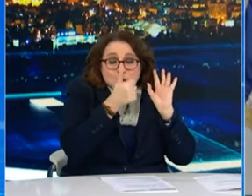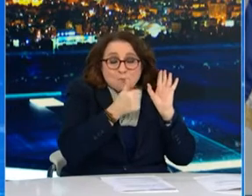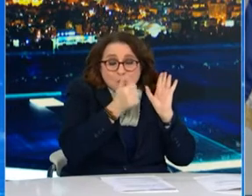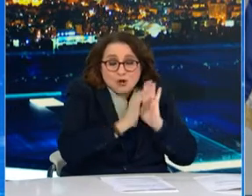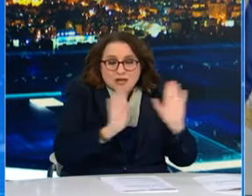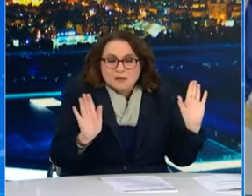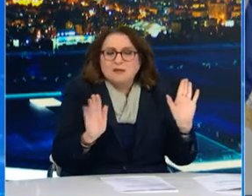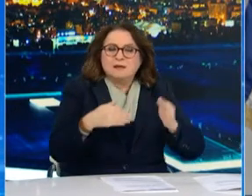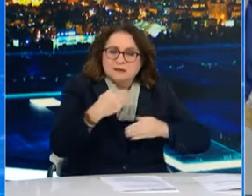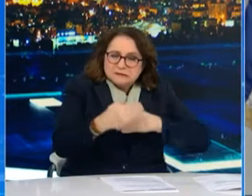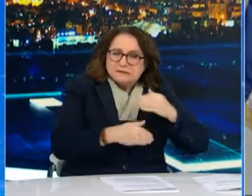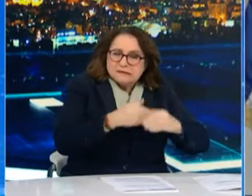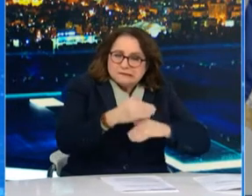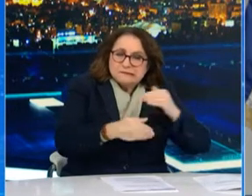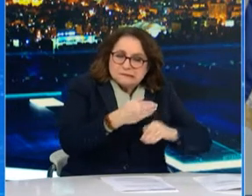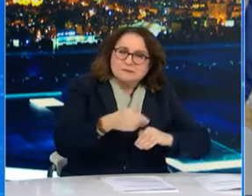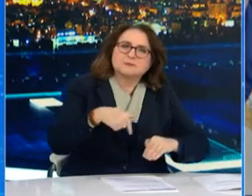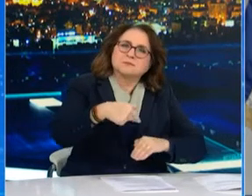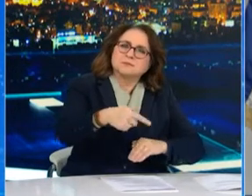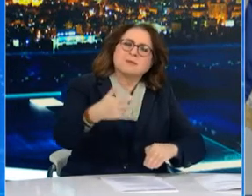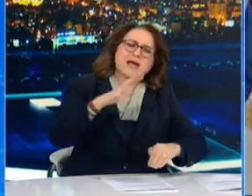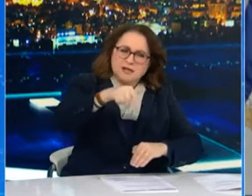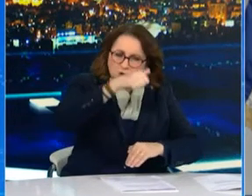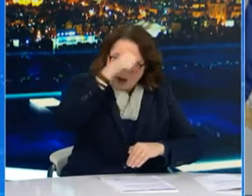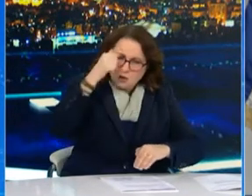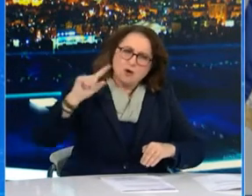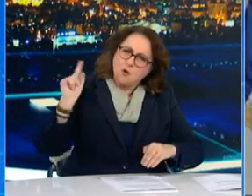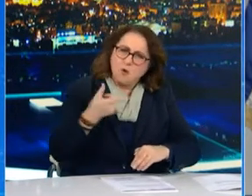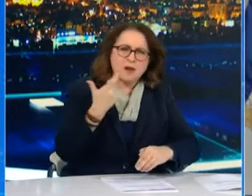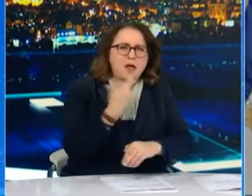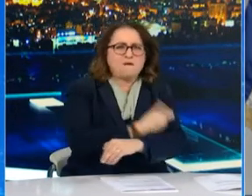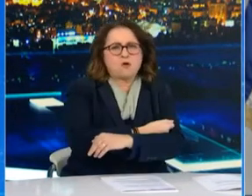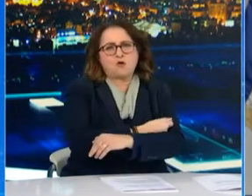να εμβολιαστούμε όλοι μέχρι το καλοκαίρι. Η κυρία